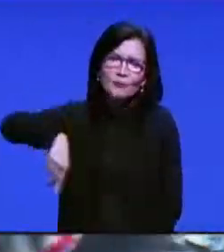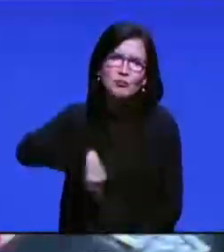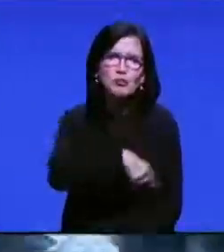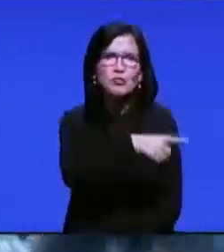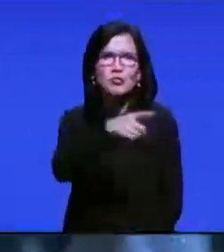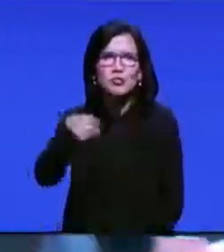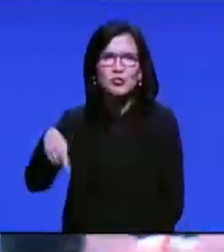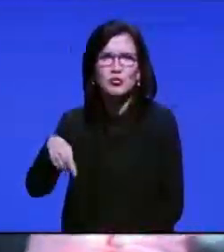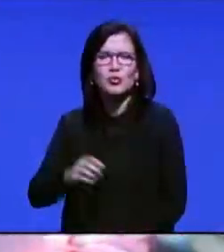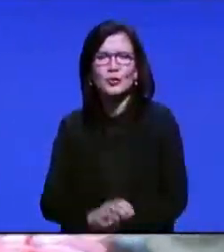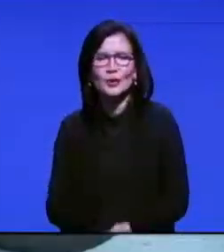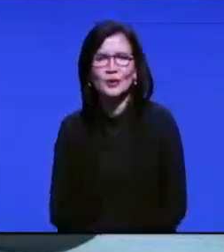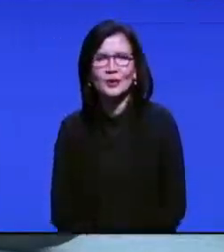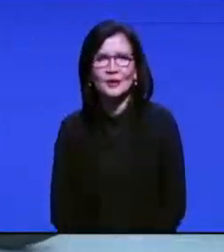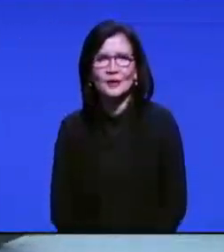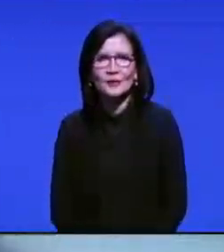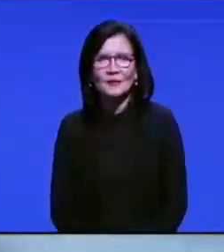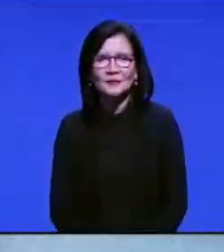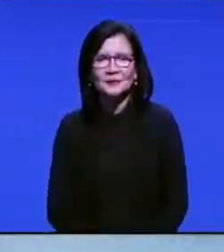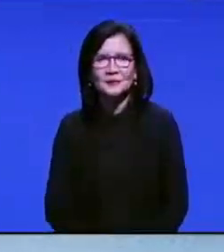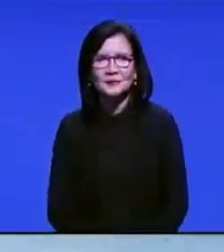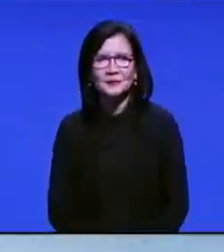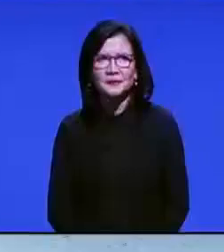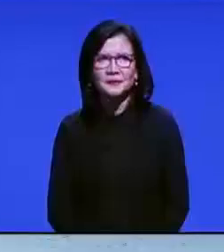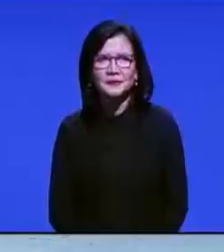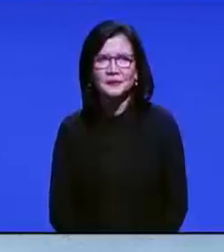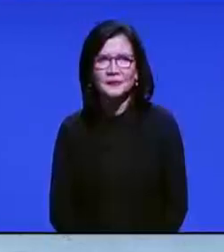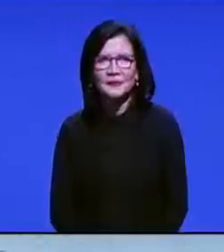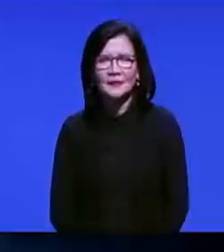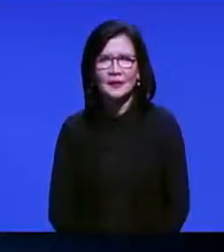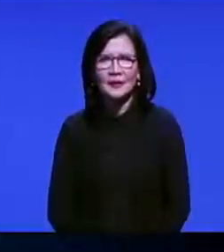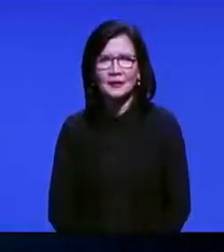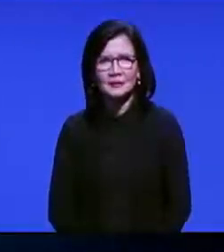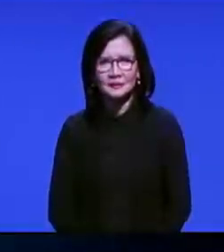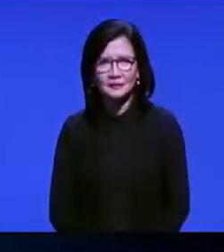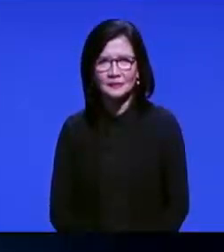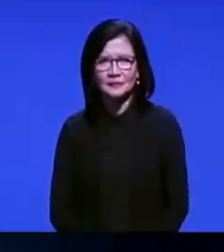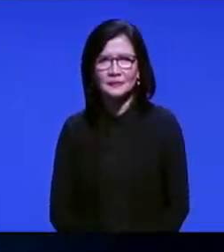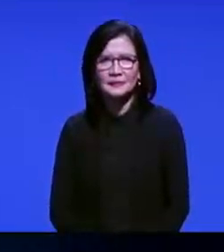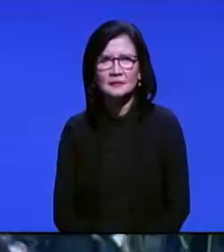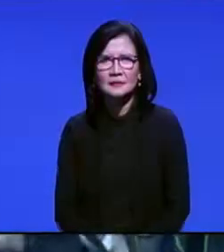melewati rel kereta api. Fida Rahmania, Arif Yunan, Niko Riano, Jakarta.